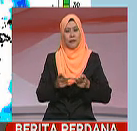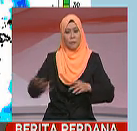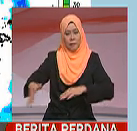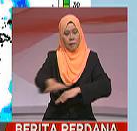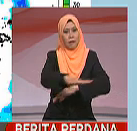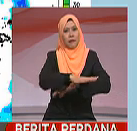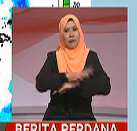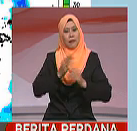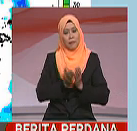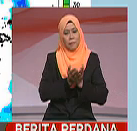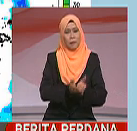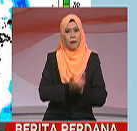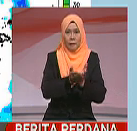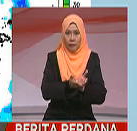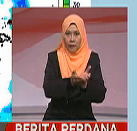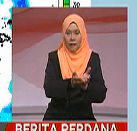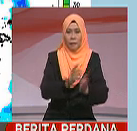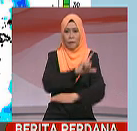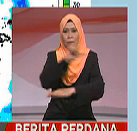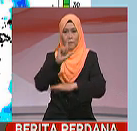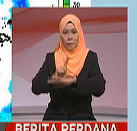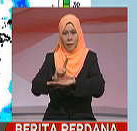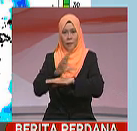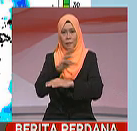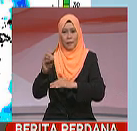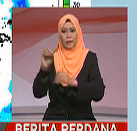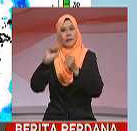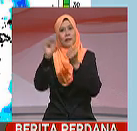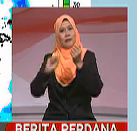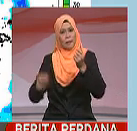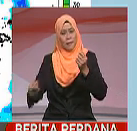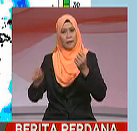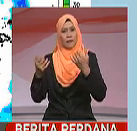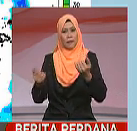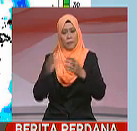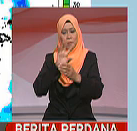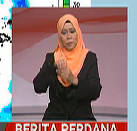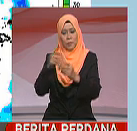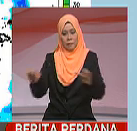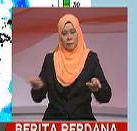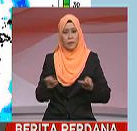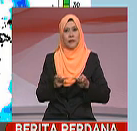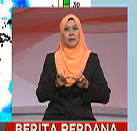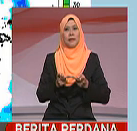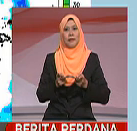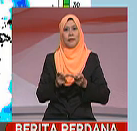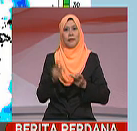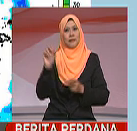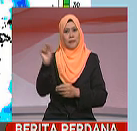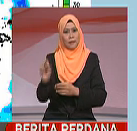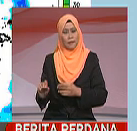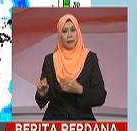juga perkapalan meliputi Labuan dan juga Sandakan, termasuklah di kawasan bahagian